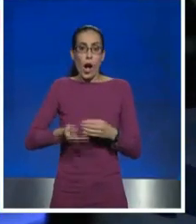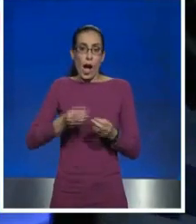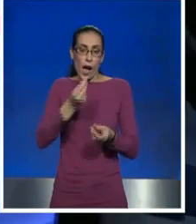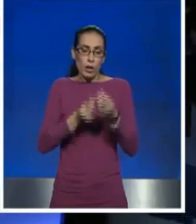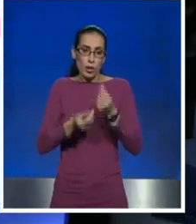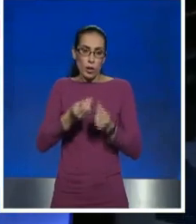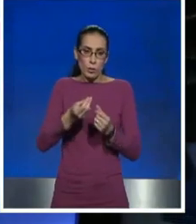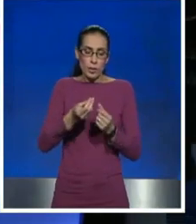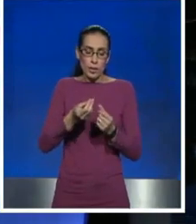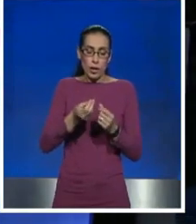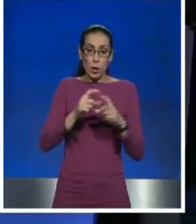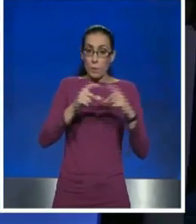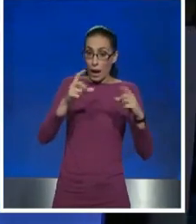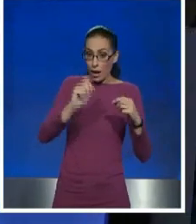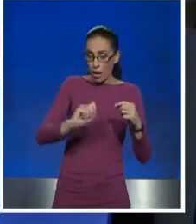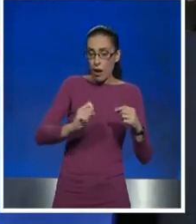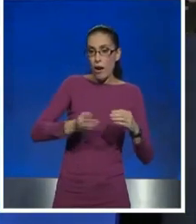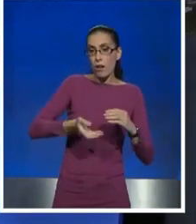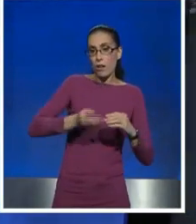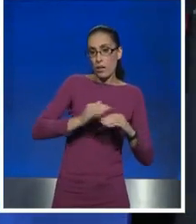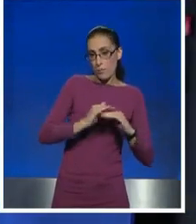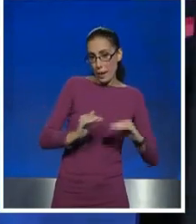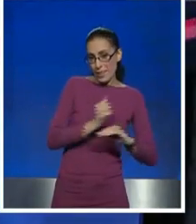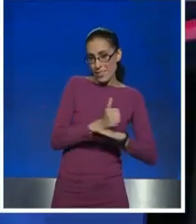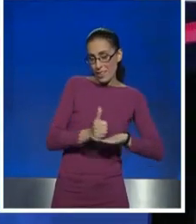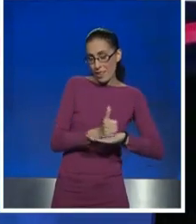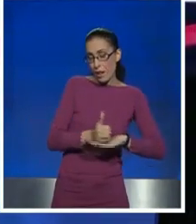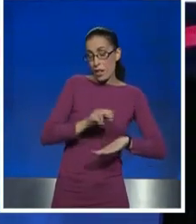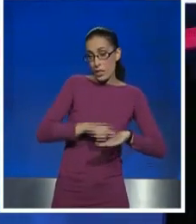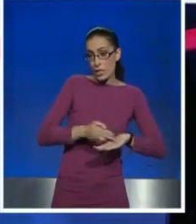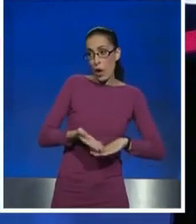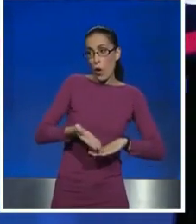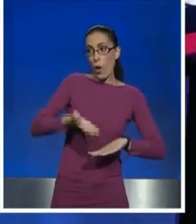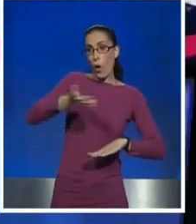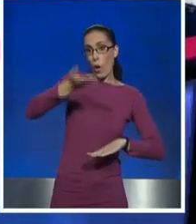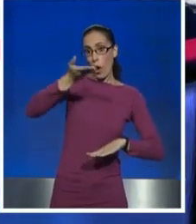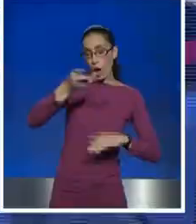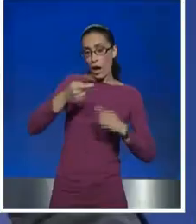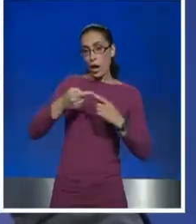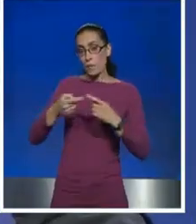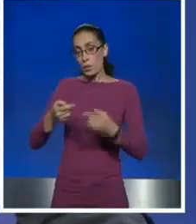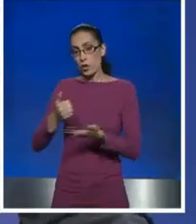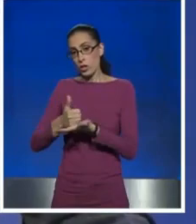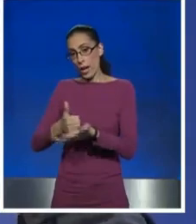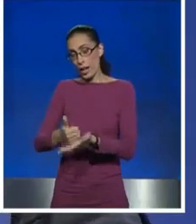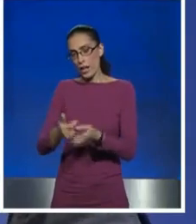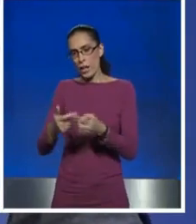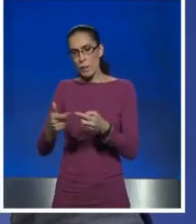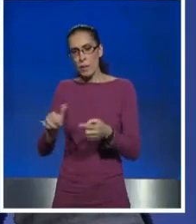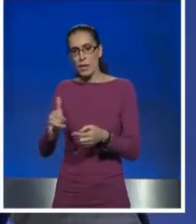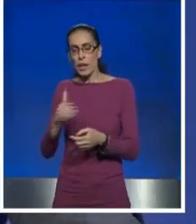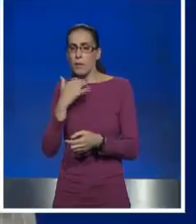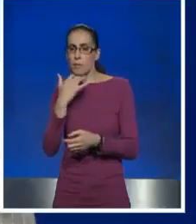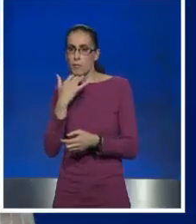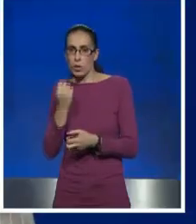tolli il-pensjonijiet jekk l-ekonomija tieqaf? Kif tista' tħares id-drittijiet tal-ħaddiema anki fl-Unjoni Ewropea jekk ma jkunx hawn